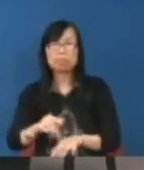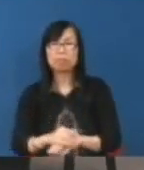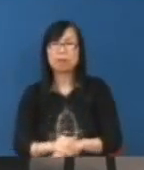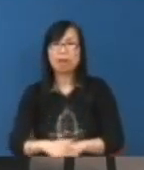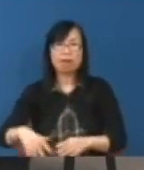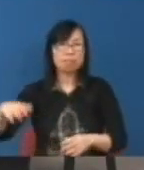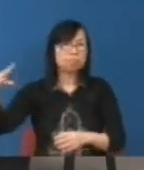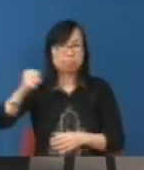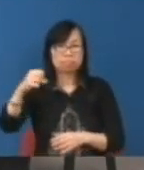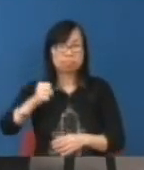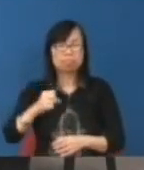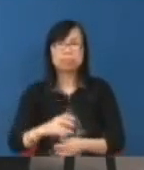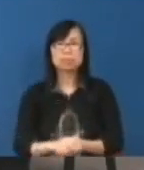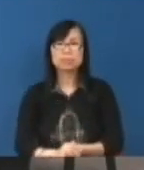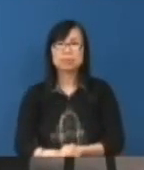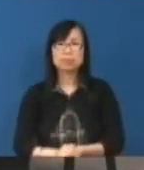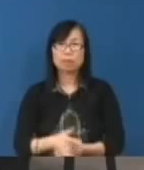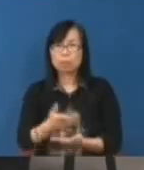員都說他真的腳痛，